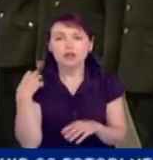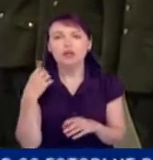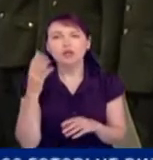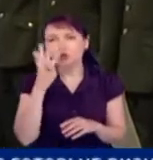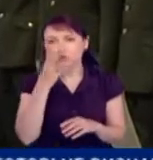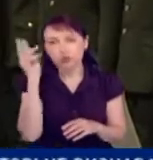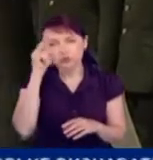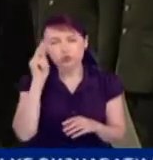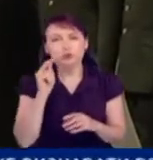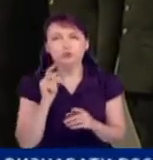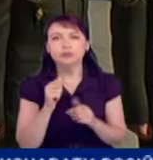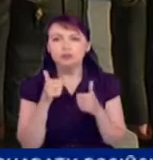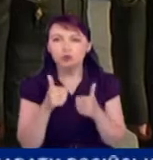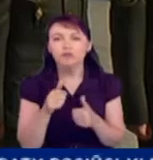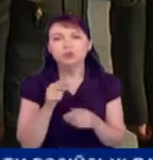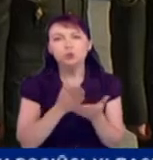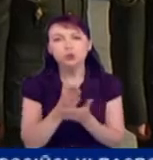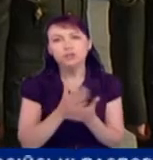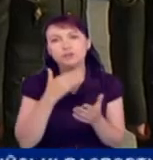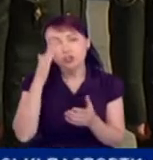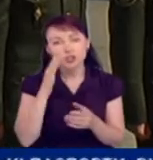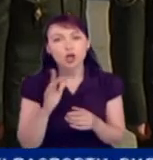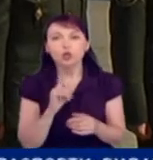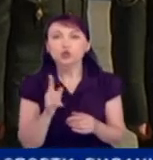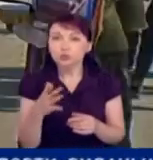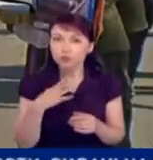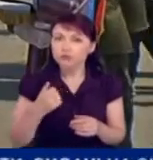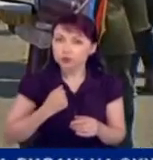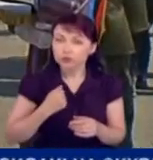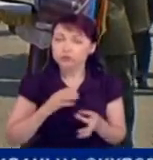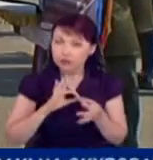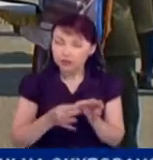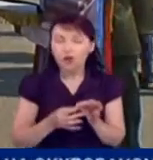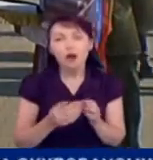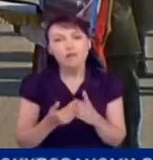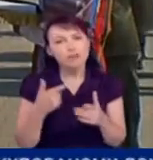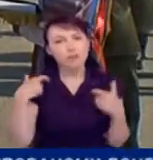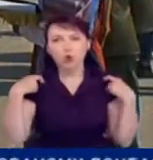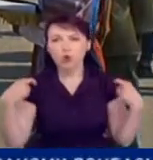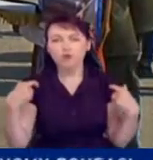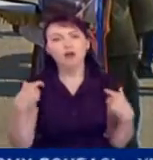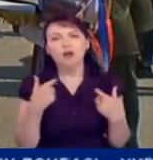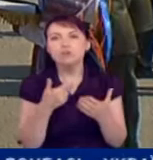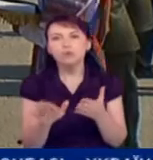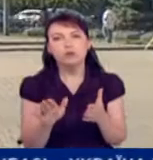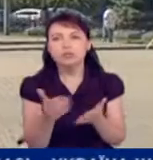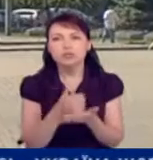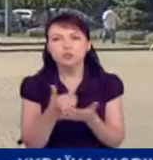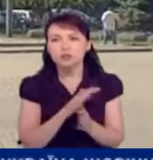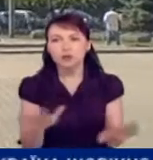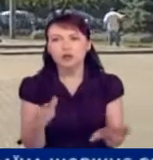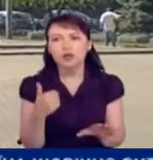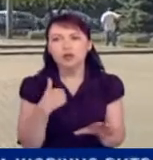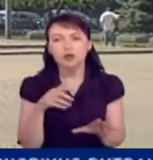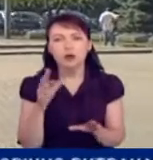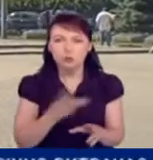зразково служити вітчизні. Артем говорить, що бути військовим хоче складно, але від погоні відмовлятися не збирається. Я